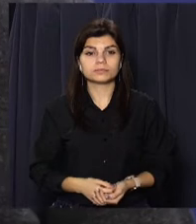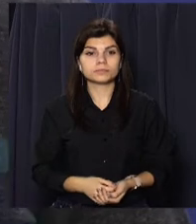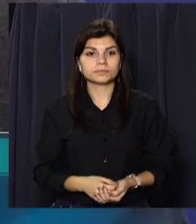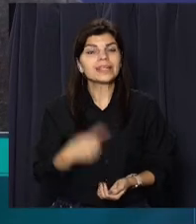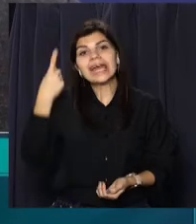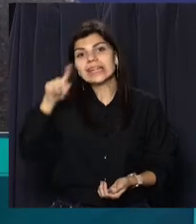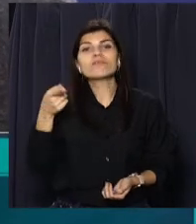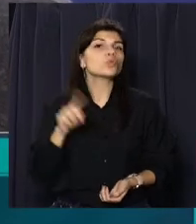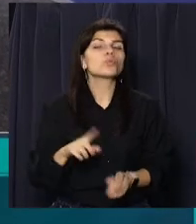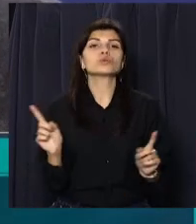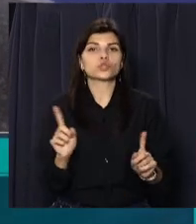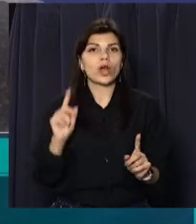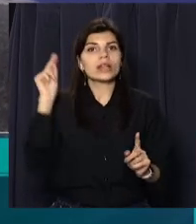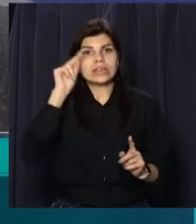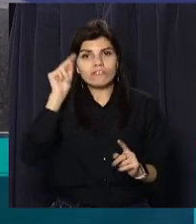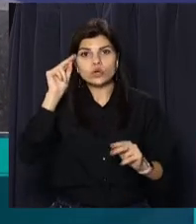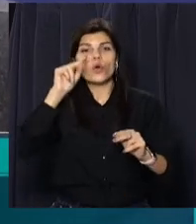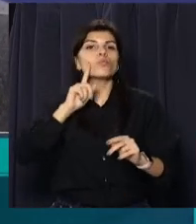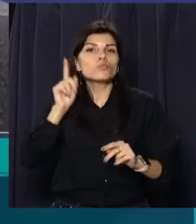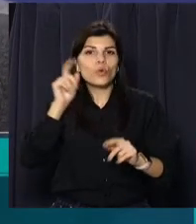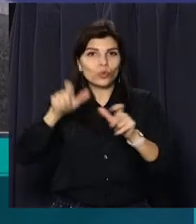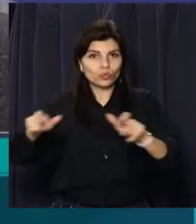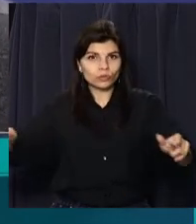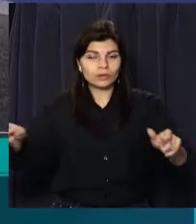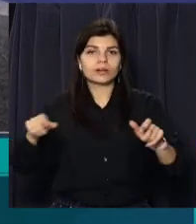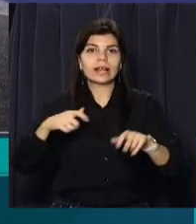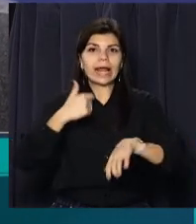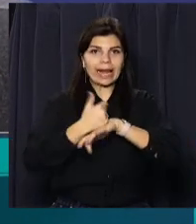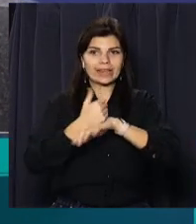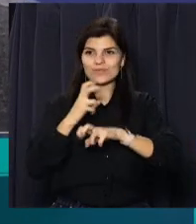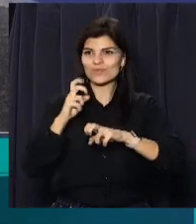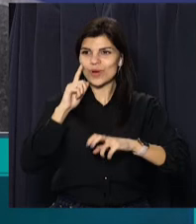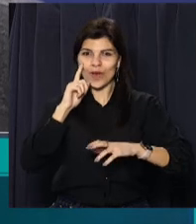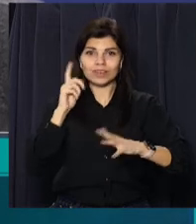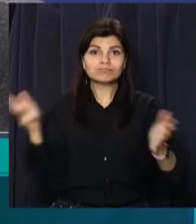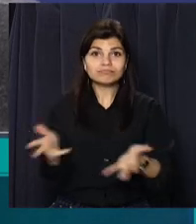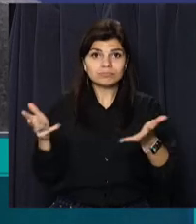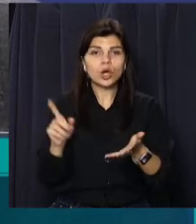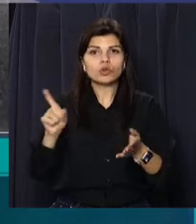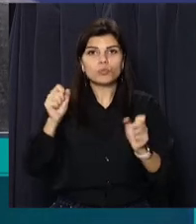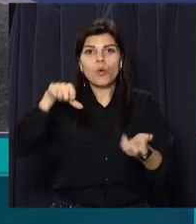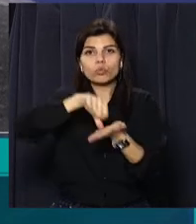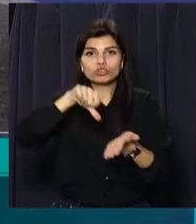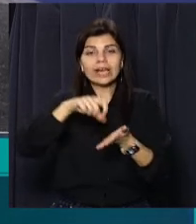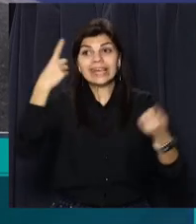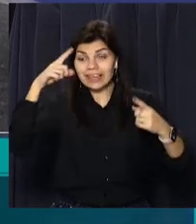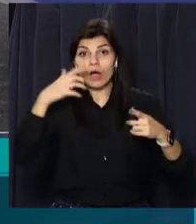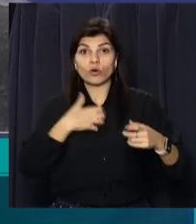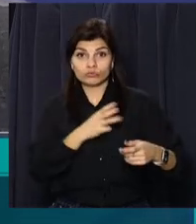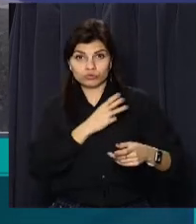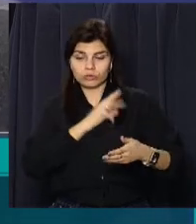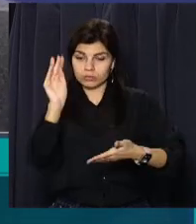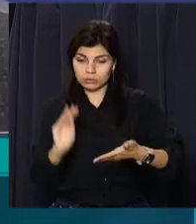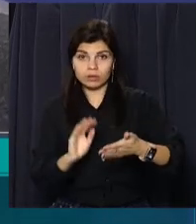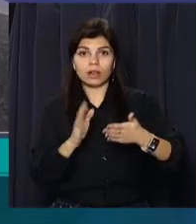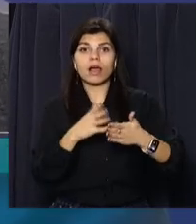Ідея в тому, щоб навчити учнівську молодь, лідерів учнівського активу, подавати проекти на бюджет участі для того, щоб ті активісти,